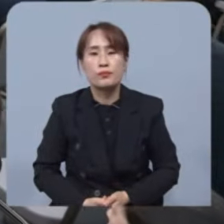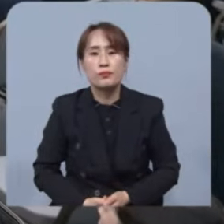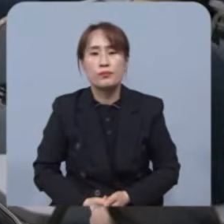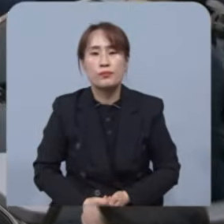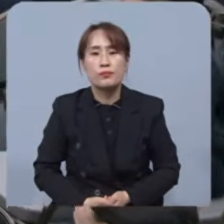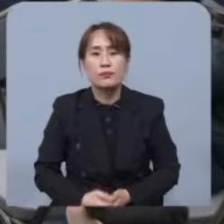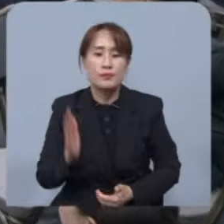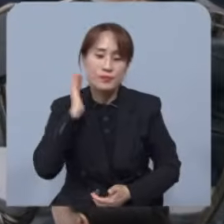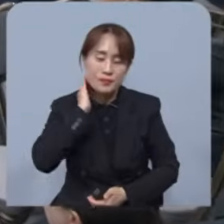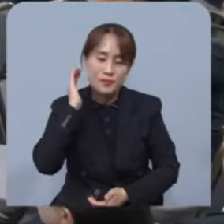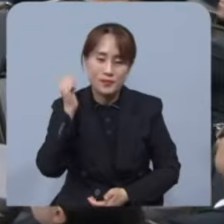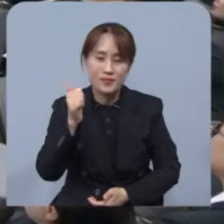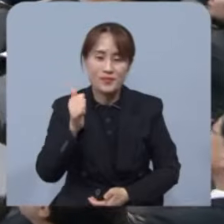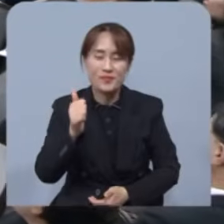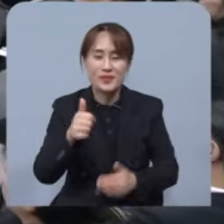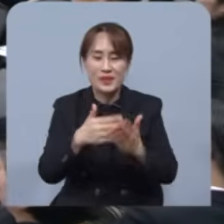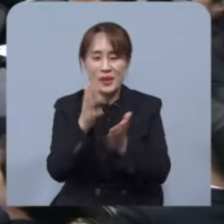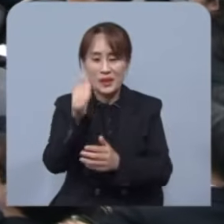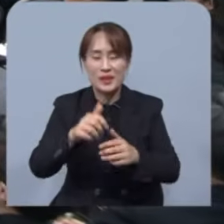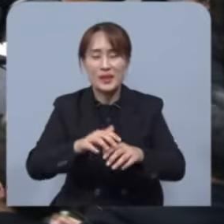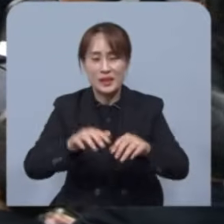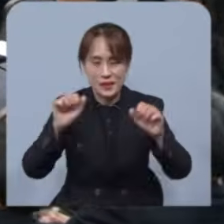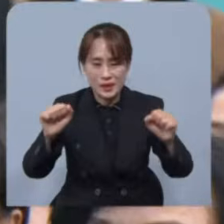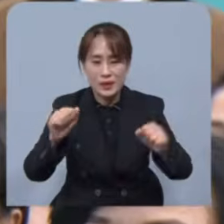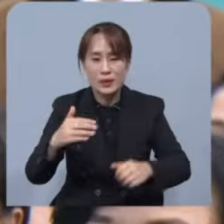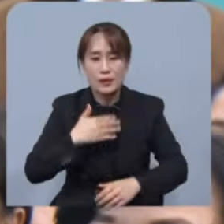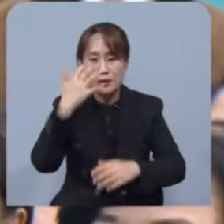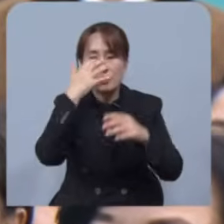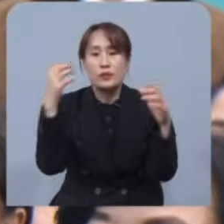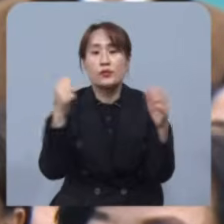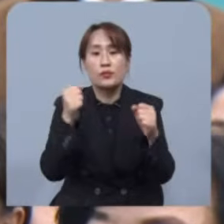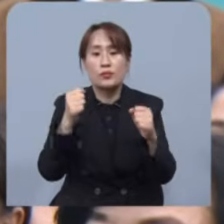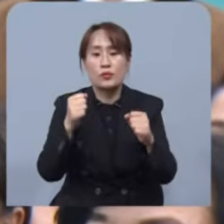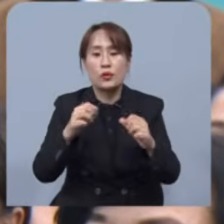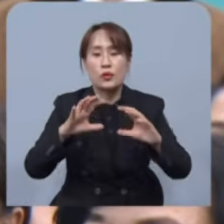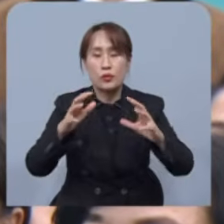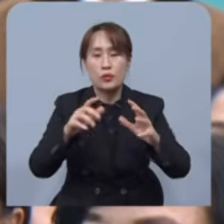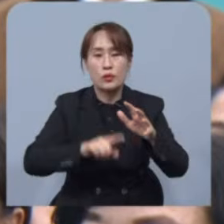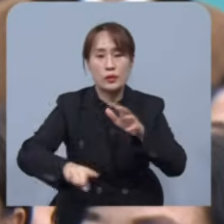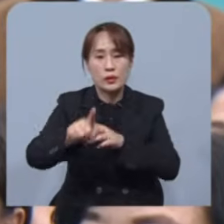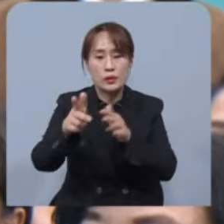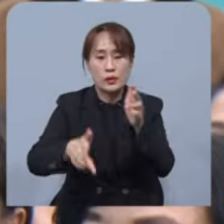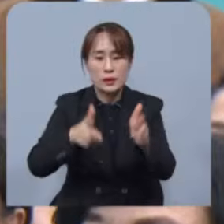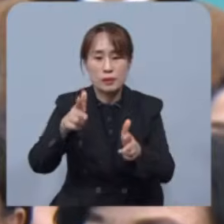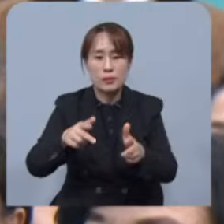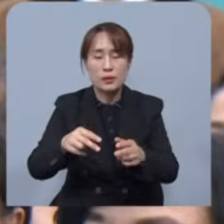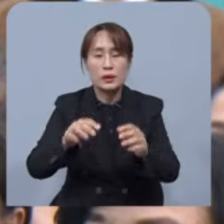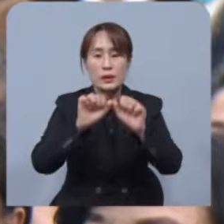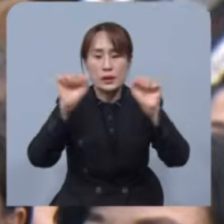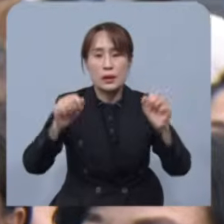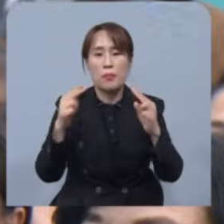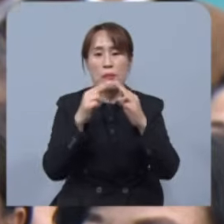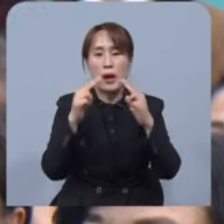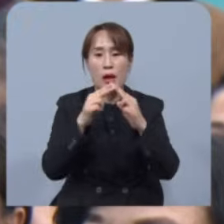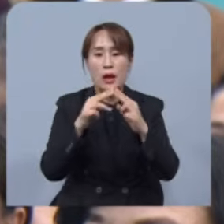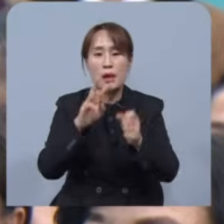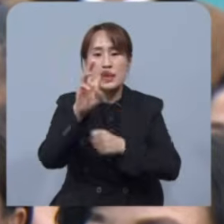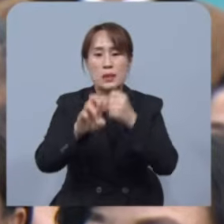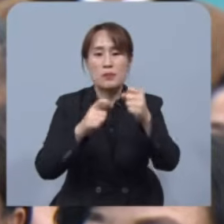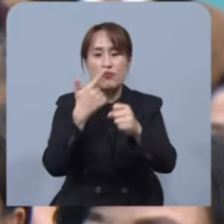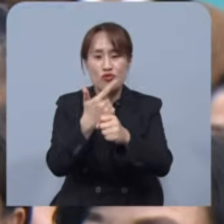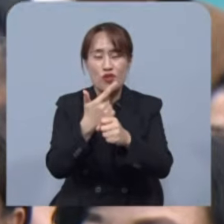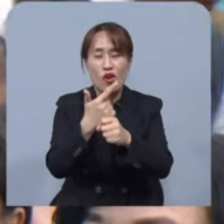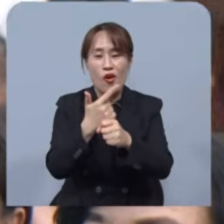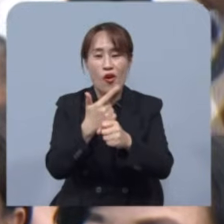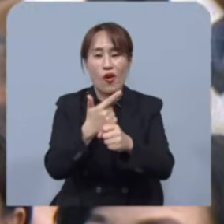네, 대통령님, 장관님 안녕하십니까? 저희는 충청북도에서 국가첨단전략산업인 시스템 반도체를